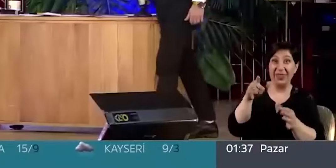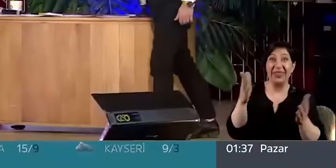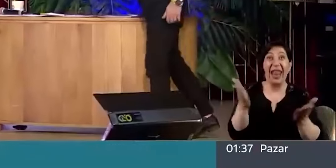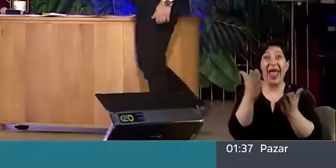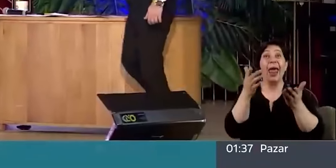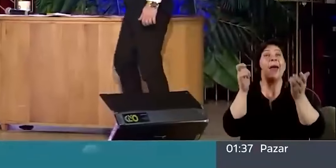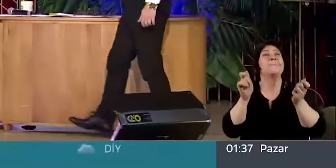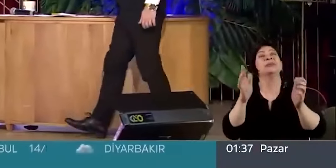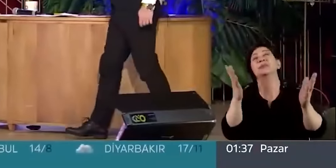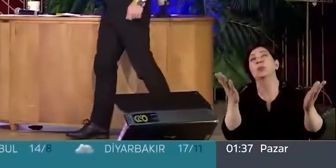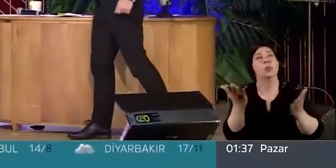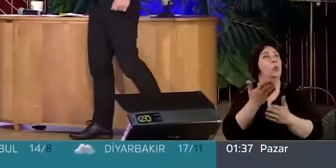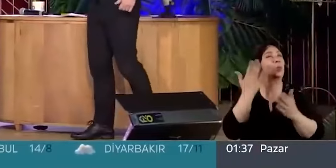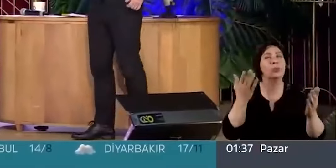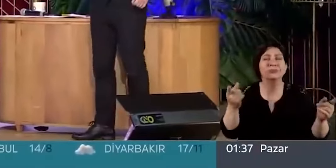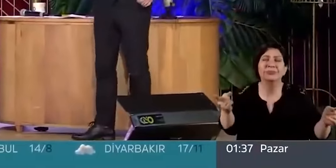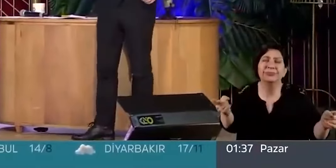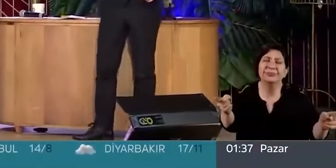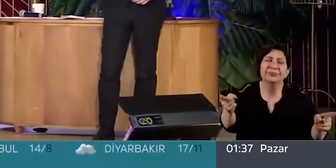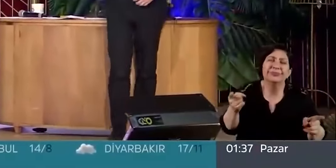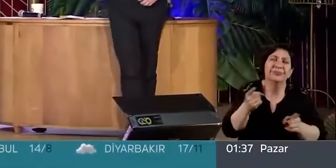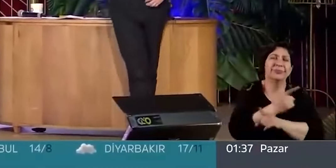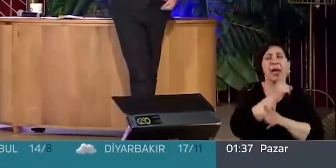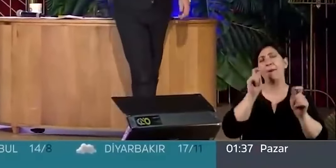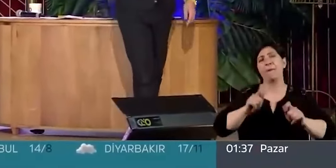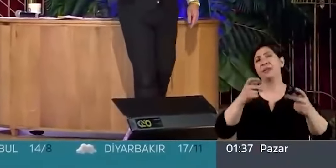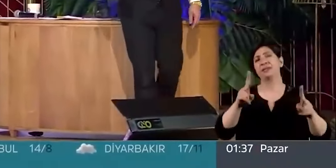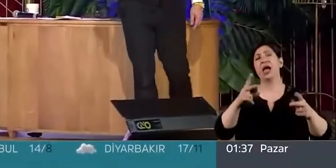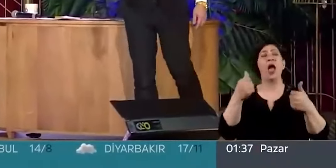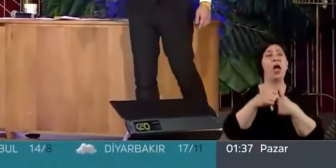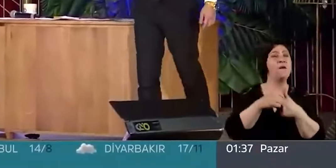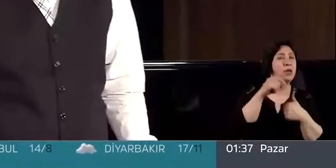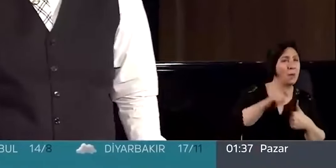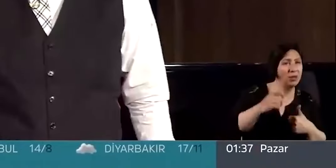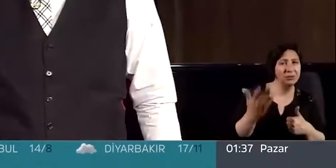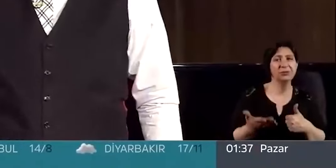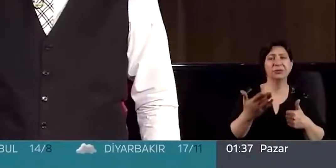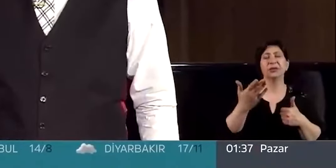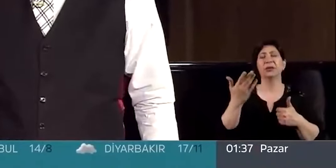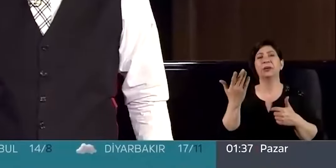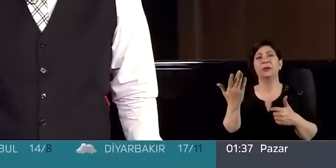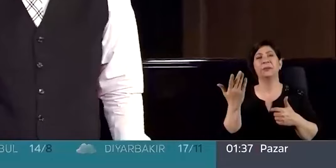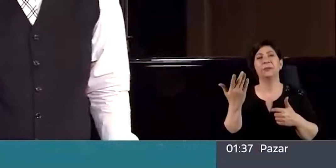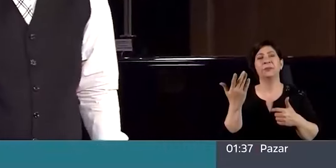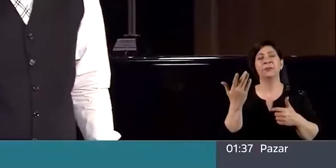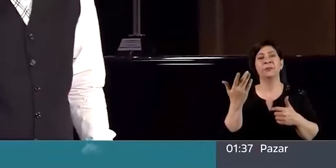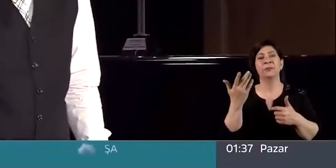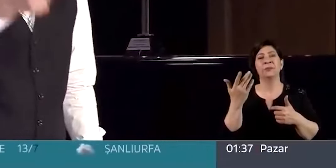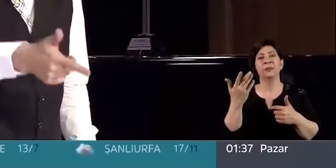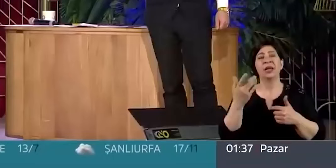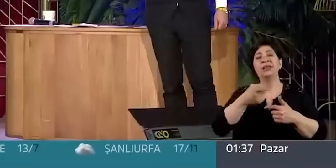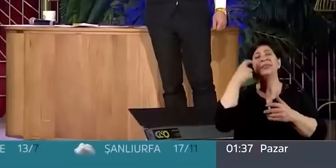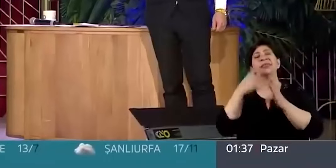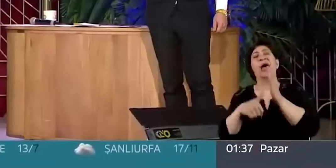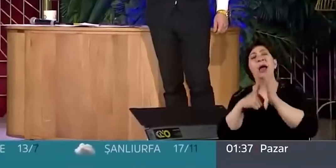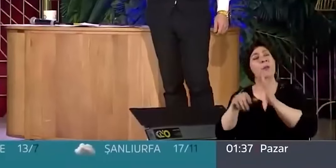Neler yapmazsın, neler yapmazsın. Her şey, her türlü formata girersin. Mesela evlilik programı yaparsın. Ondan sonra